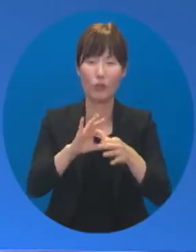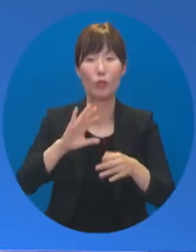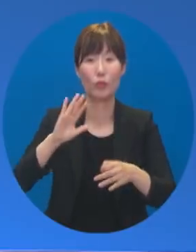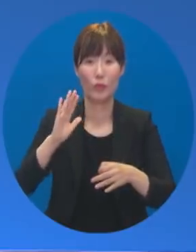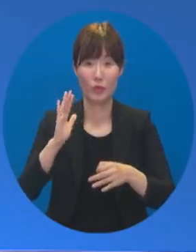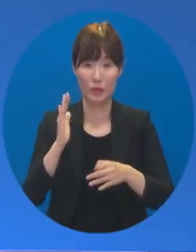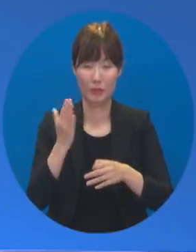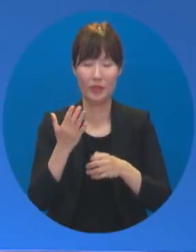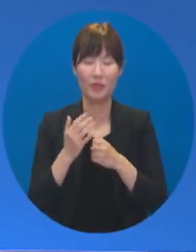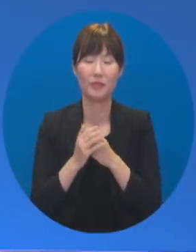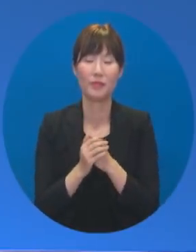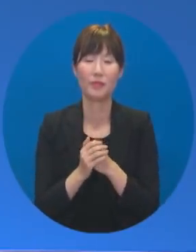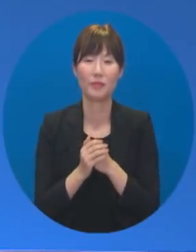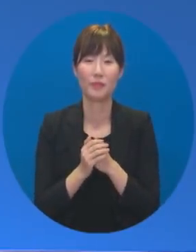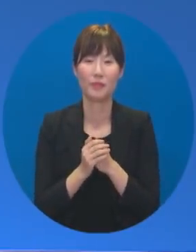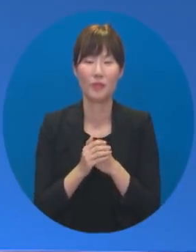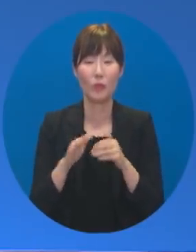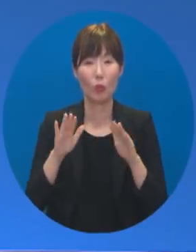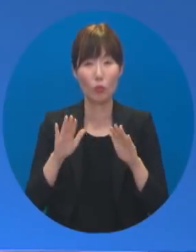오늘이